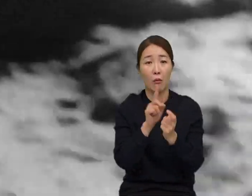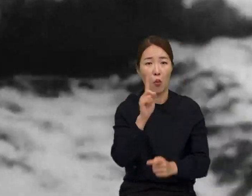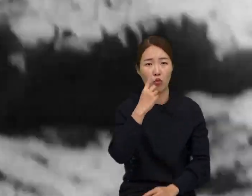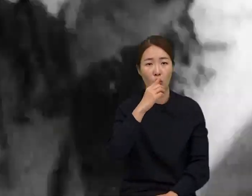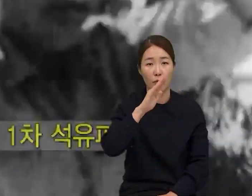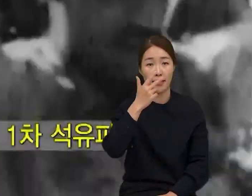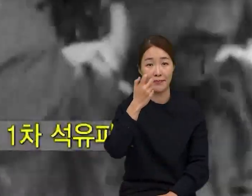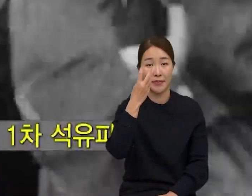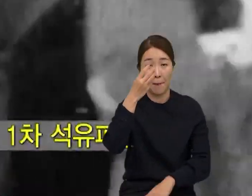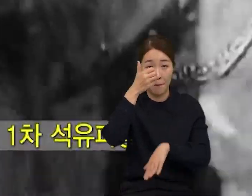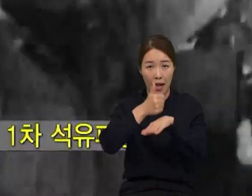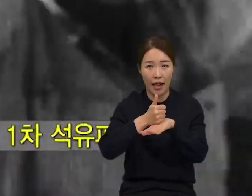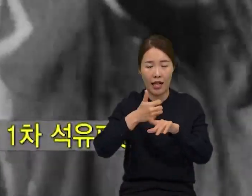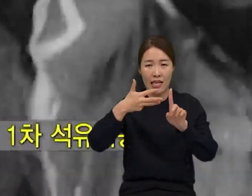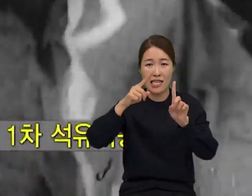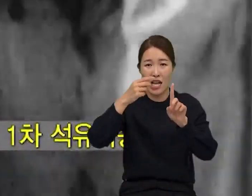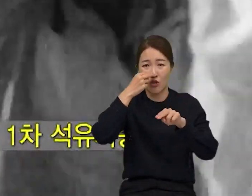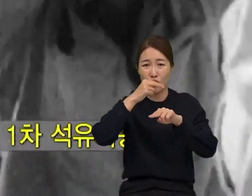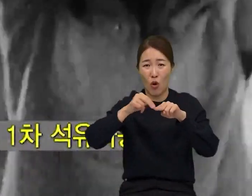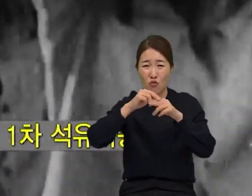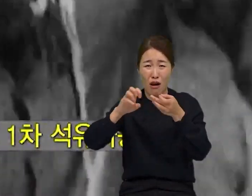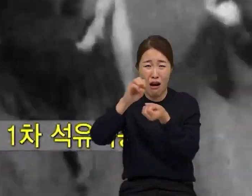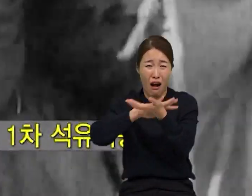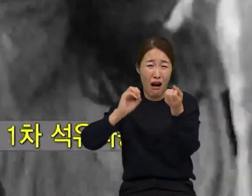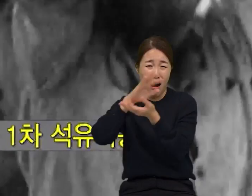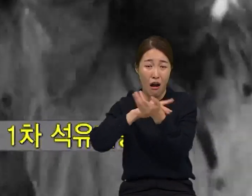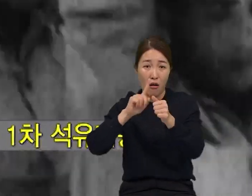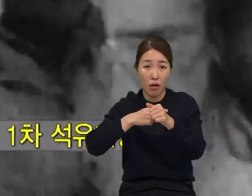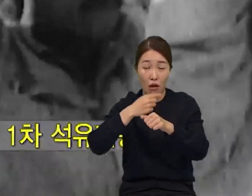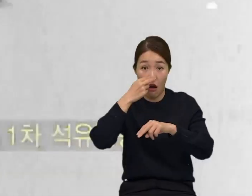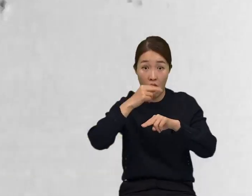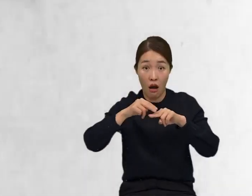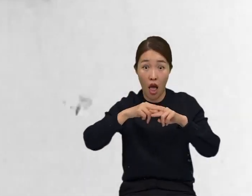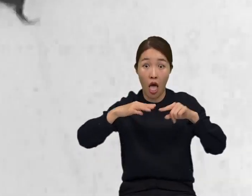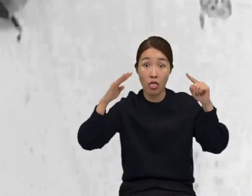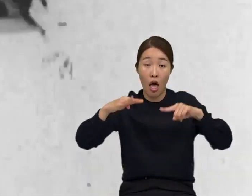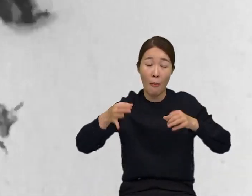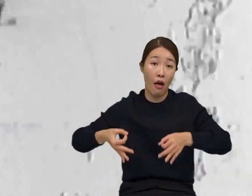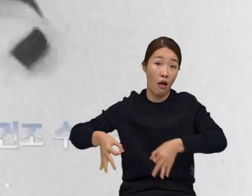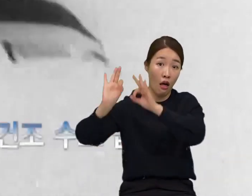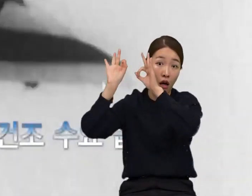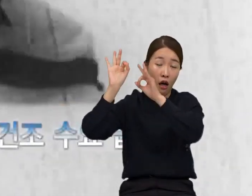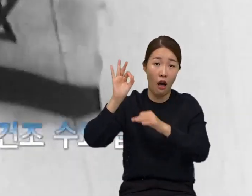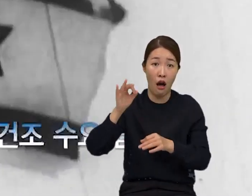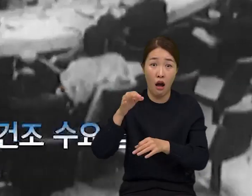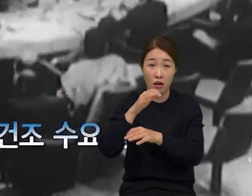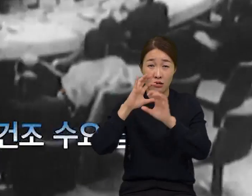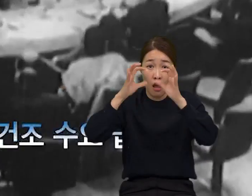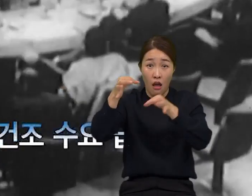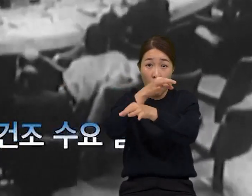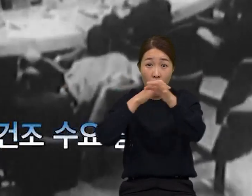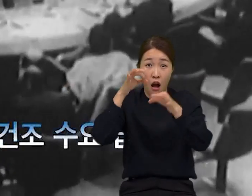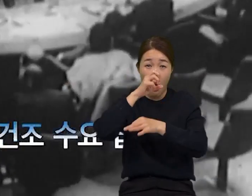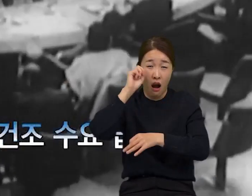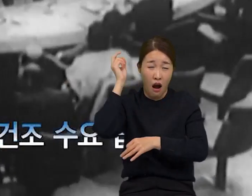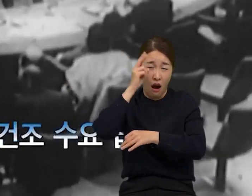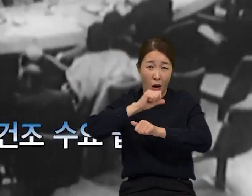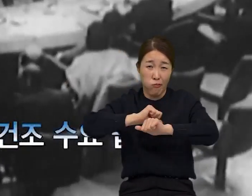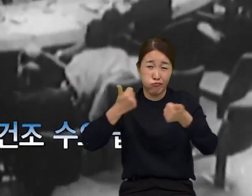1973년 말 제1차 석유 파동으로 석유 가격이 4배로 올랐다. 세계 경제가 급속히 침체된